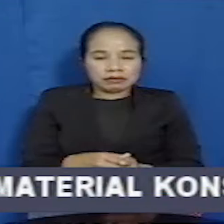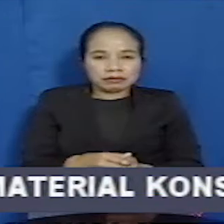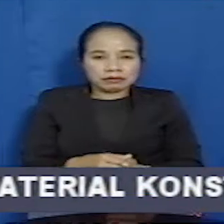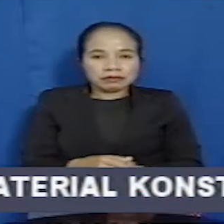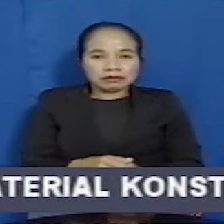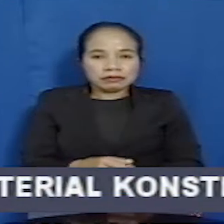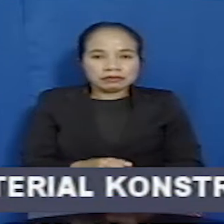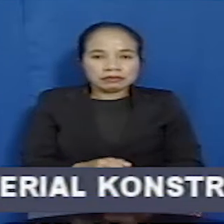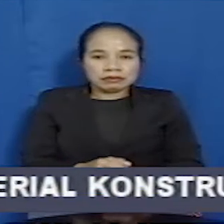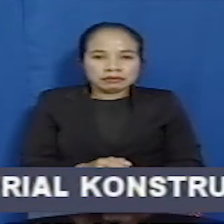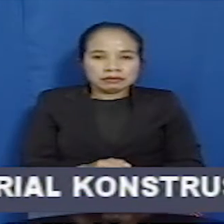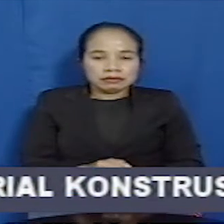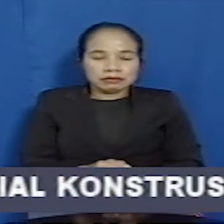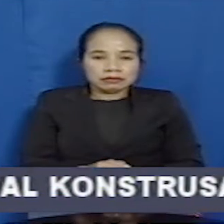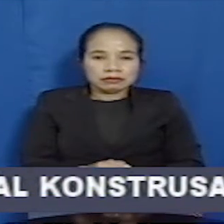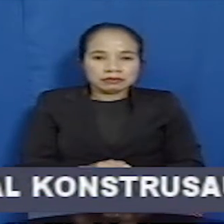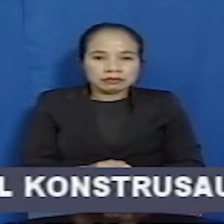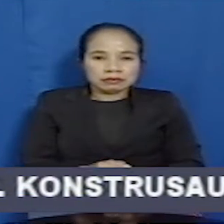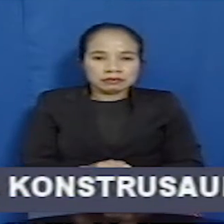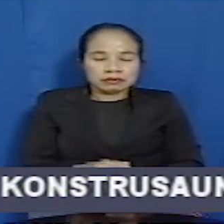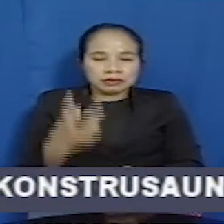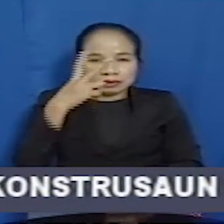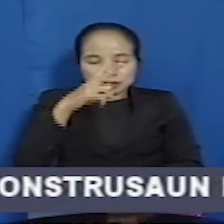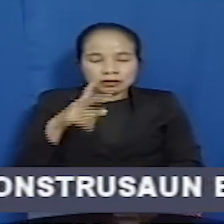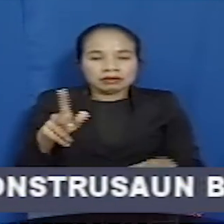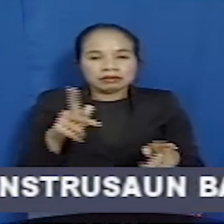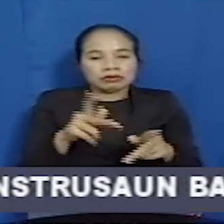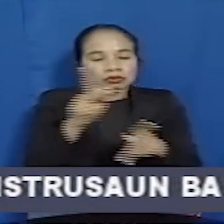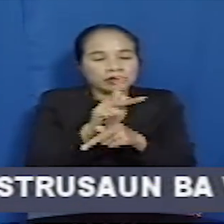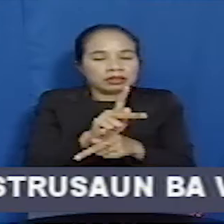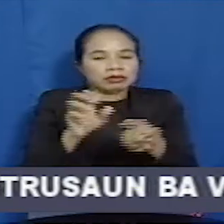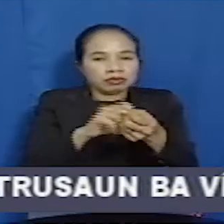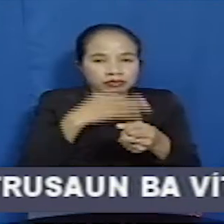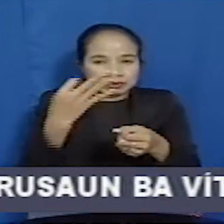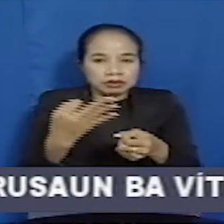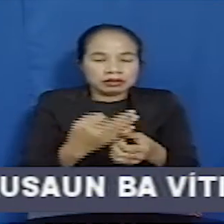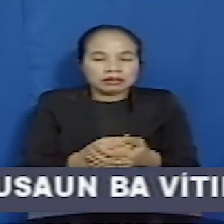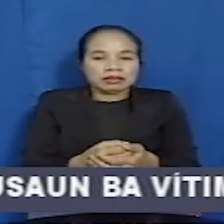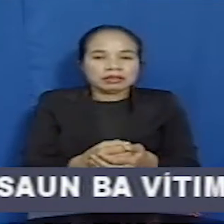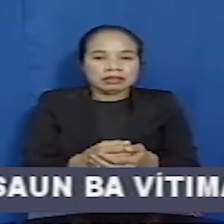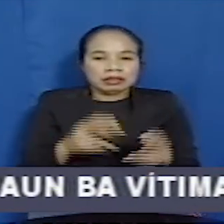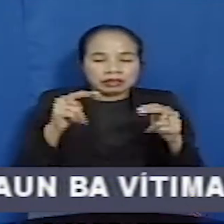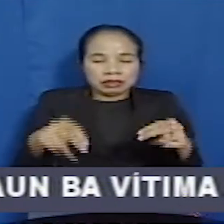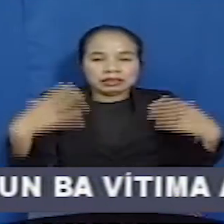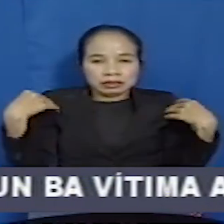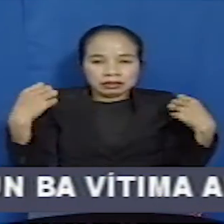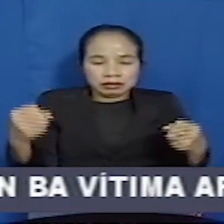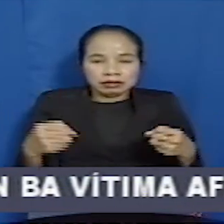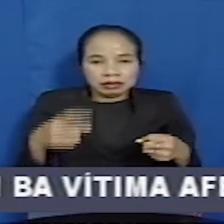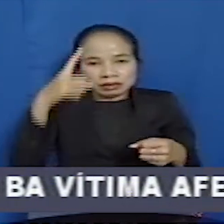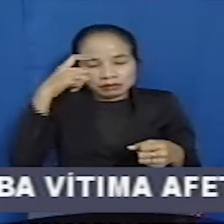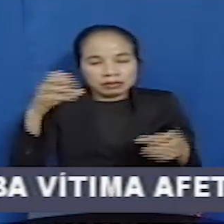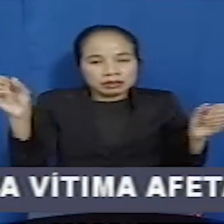anak ini iya. Entah saya tak kalau kontrol lah COVID. Itu tinggal saya dah. Kami ini imunidade. Tangan